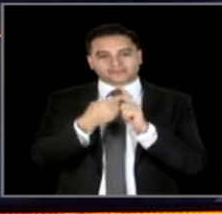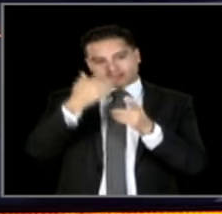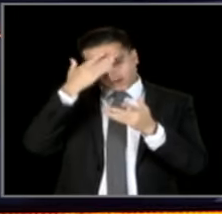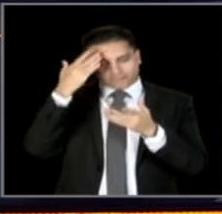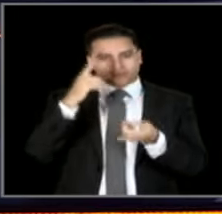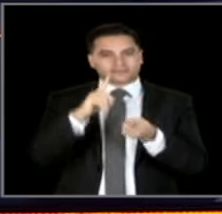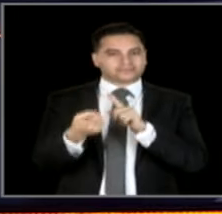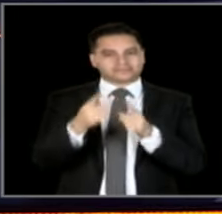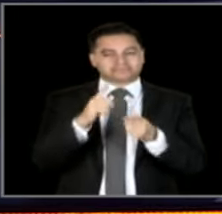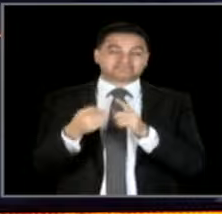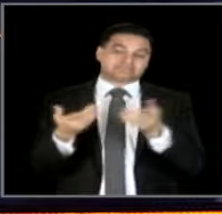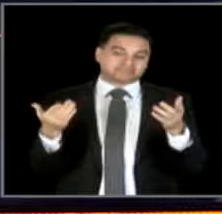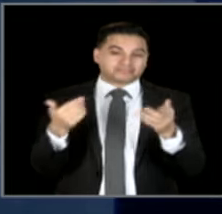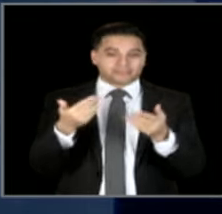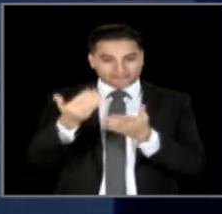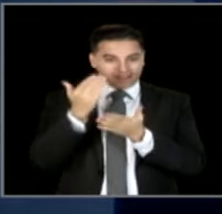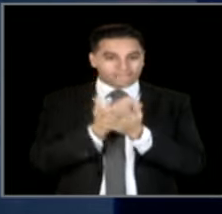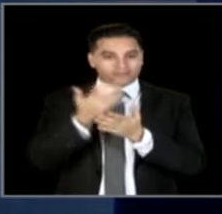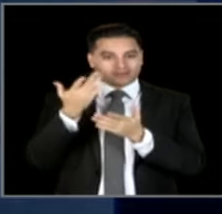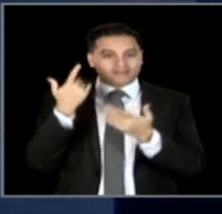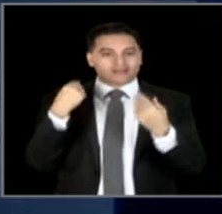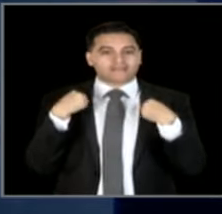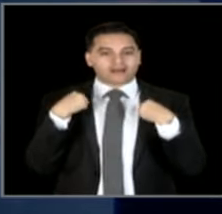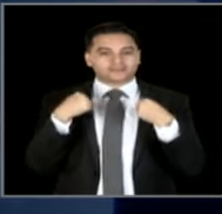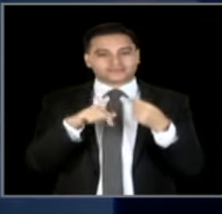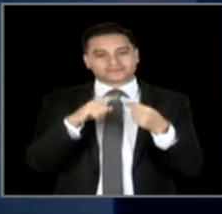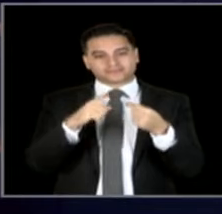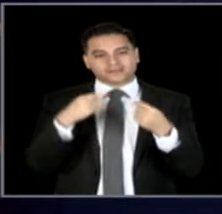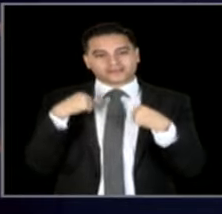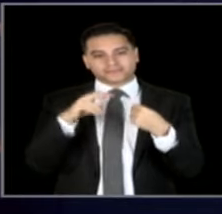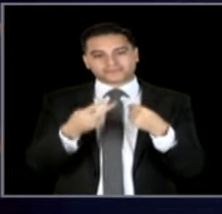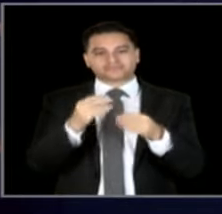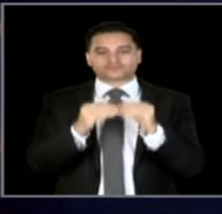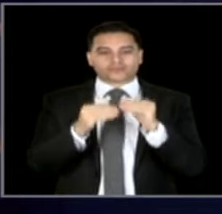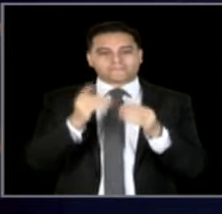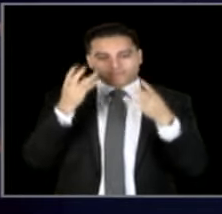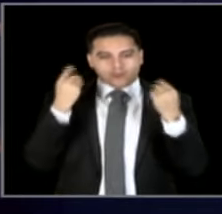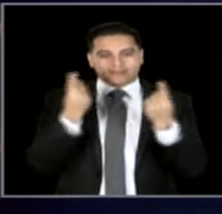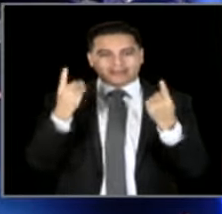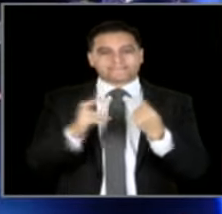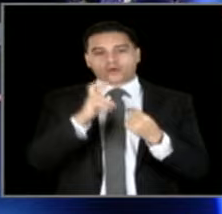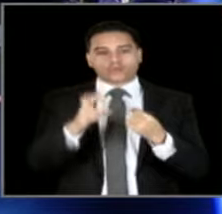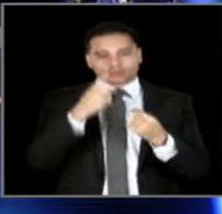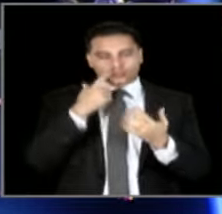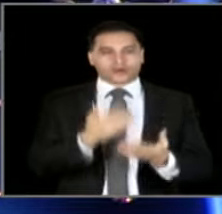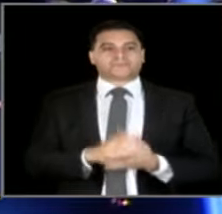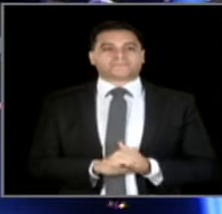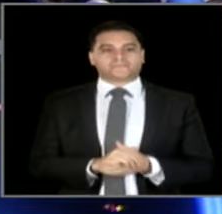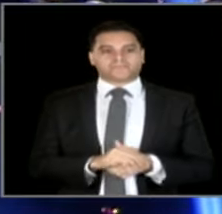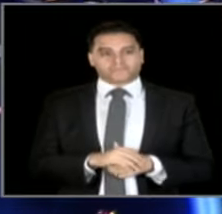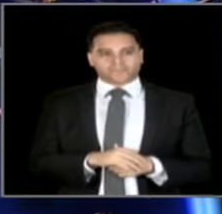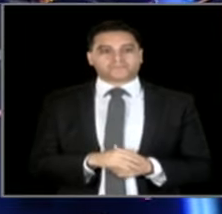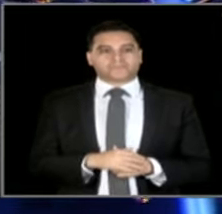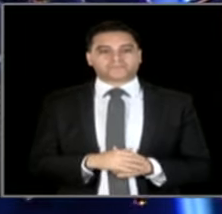الخطة. المرة اللي فاتت نزلت الرياضة. أنا بنزل رياضة فعلا. معلومات عامة، والسؤال هو: